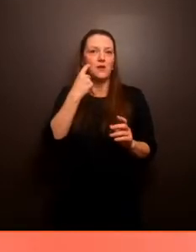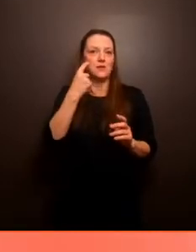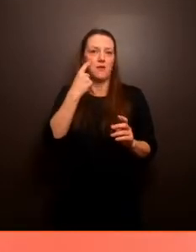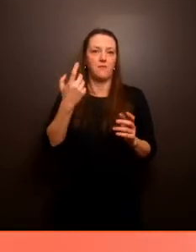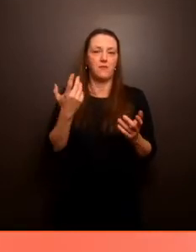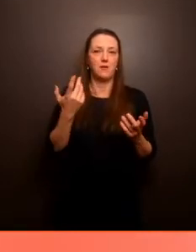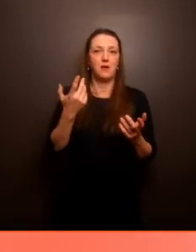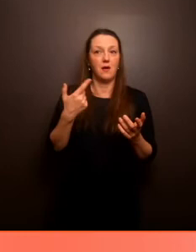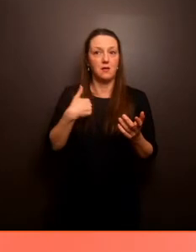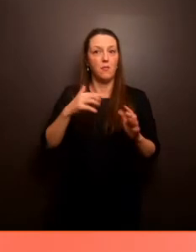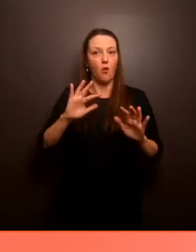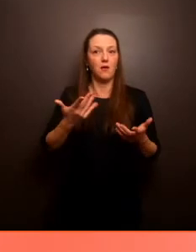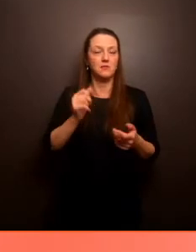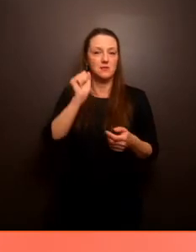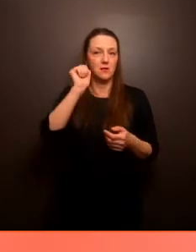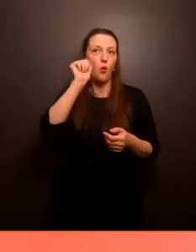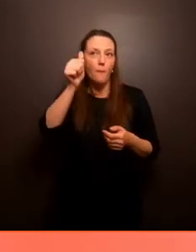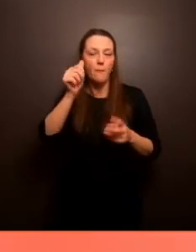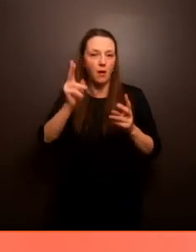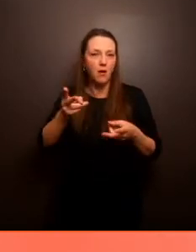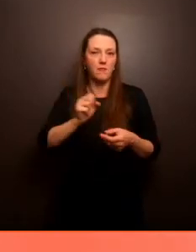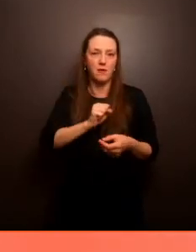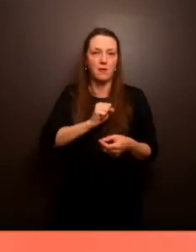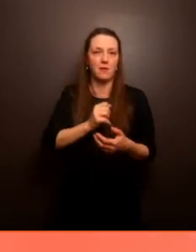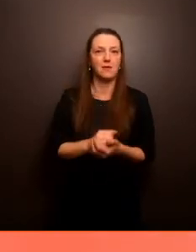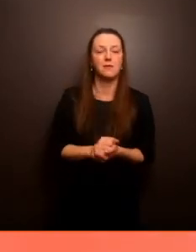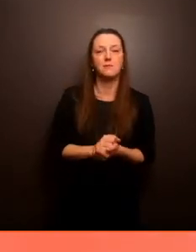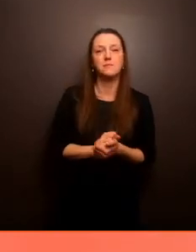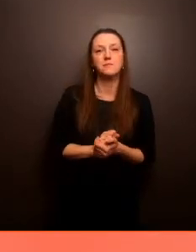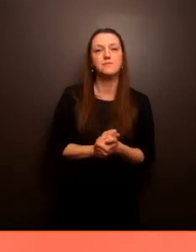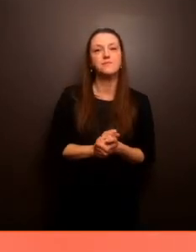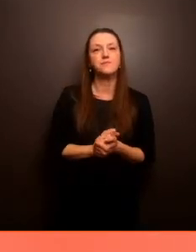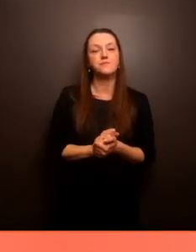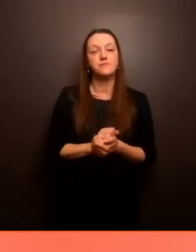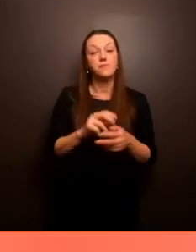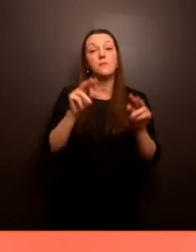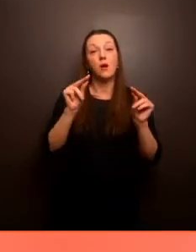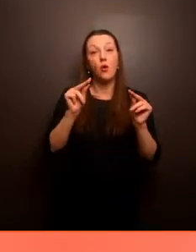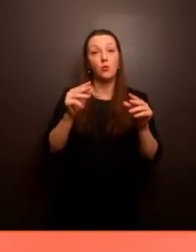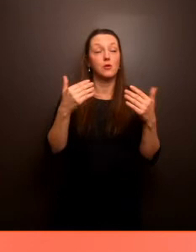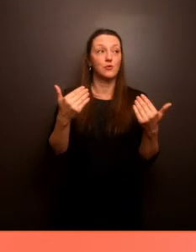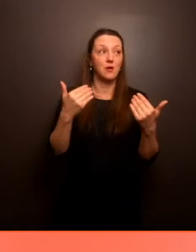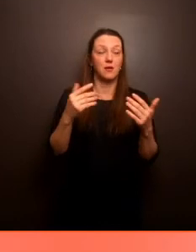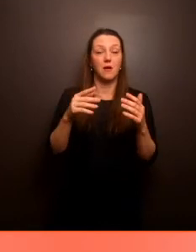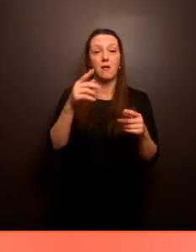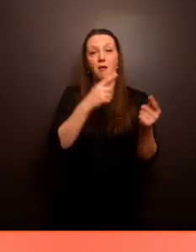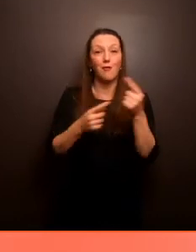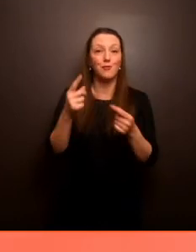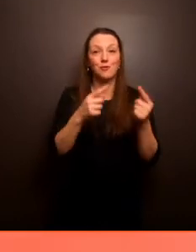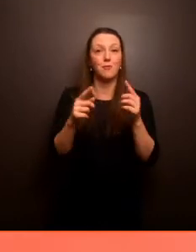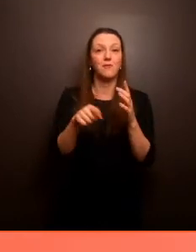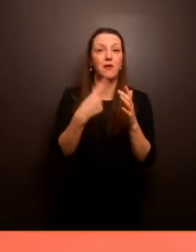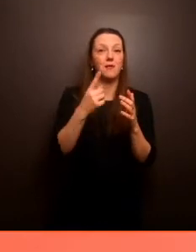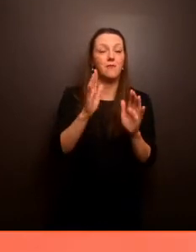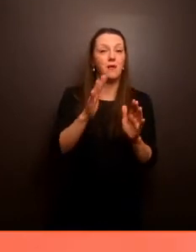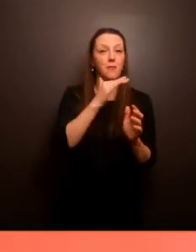olla vajalik ka homme. Ja loomulikult me räägime siin väga palju sellest, millest juba juttu oli